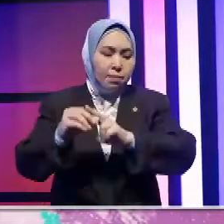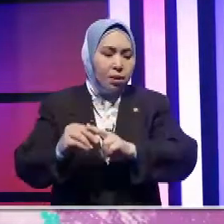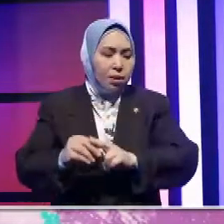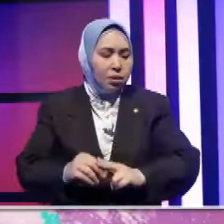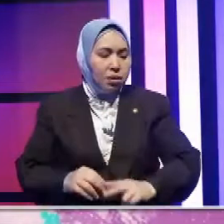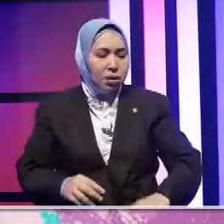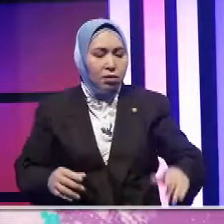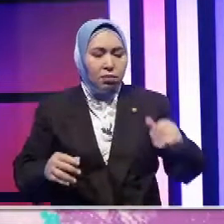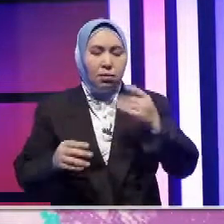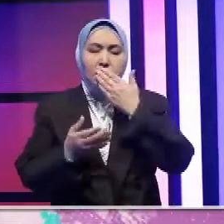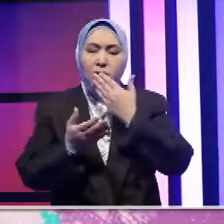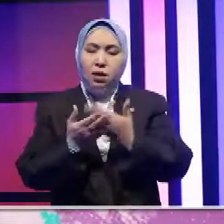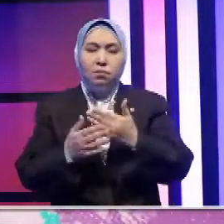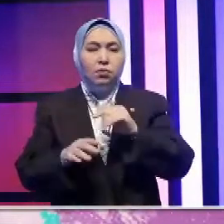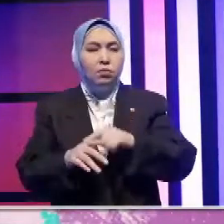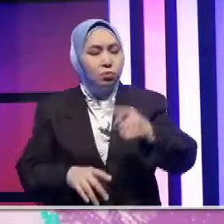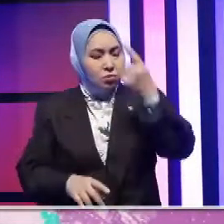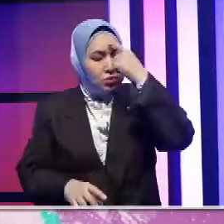شكور.